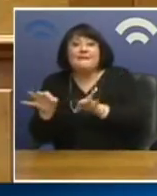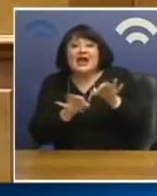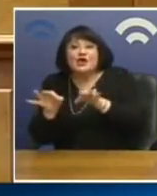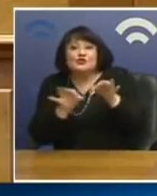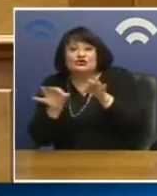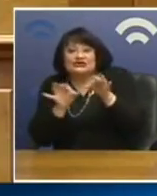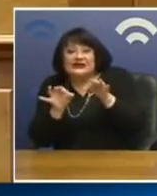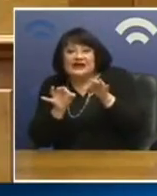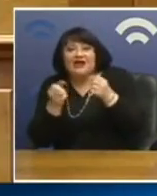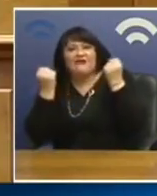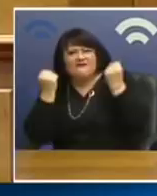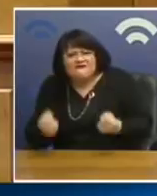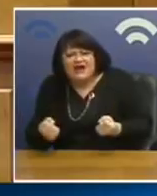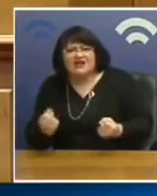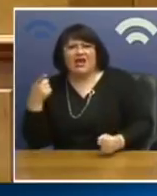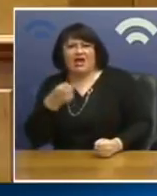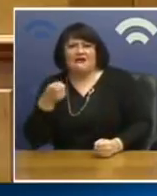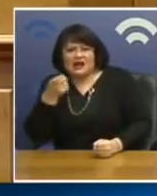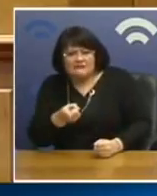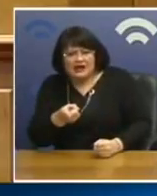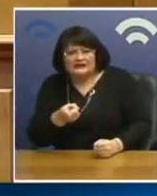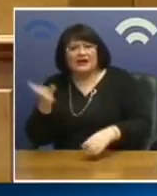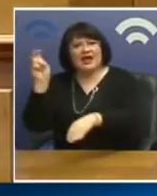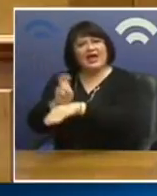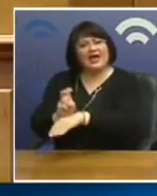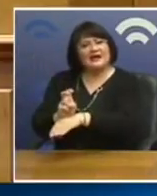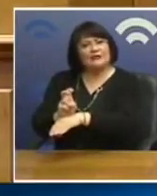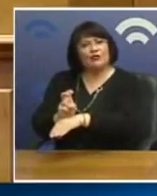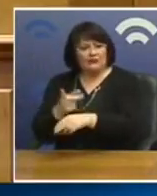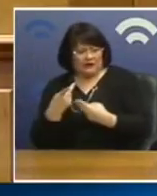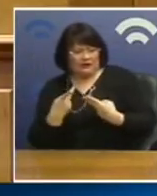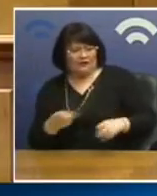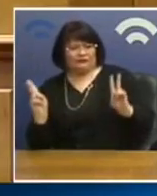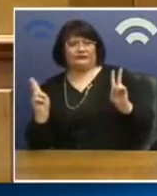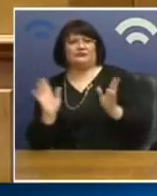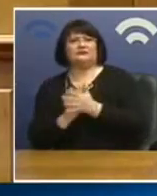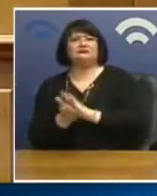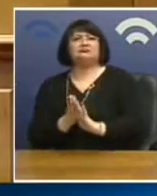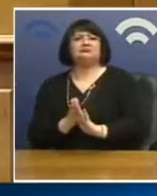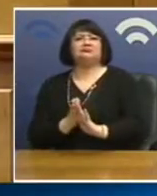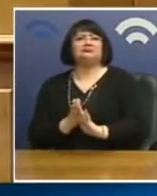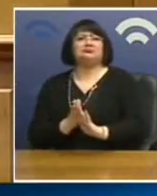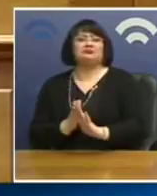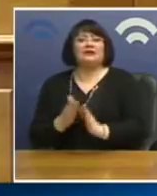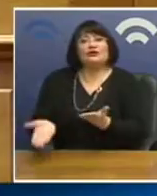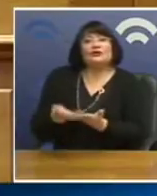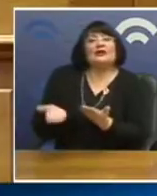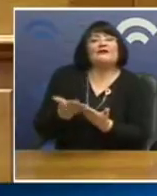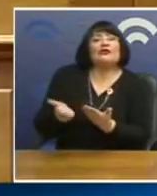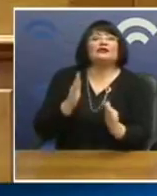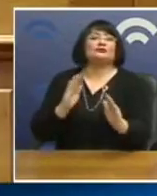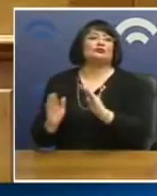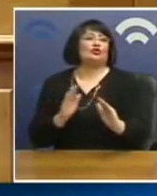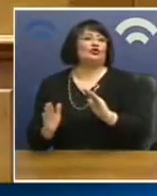για βαρύτατα εγκλήματα που εκκρεμούν ενώπιον της δικαιοσύνης και έτσι θα ευνοηθούν οι δράστες με τη